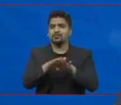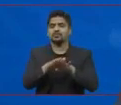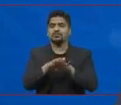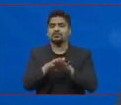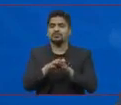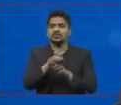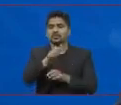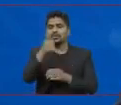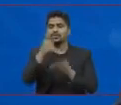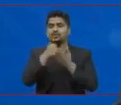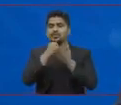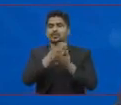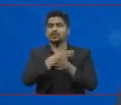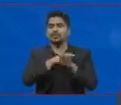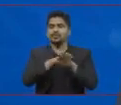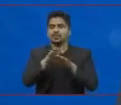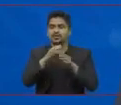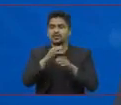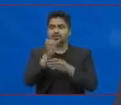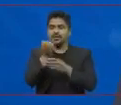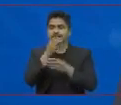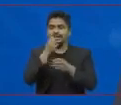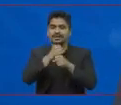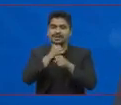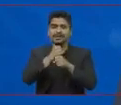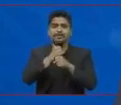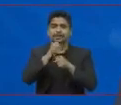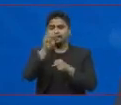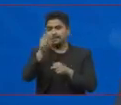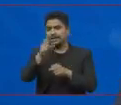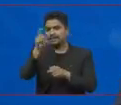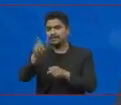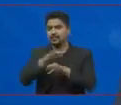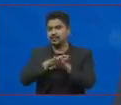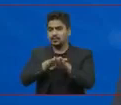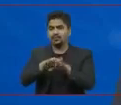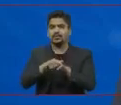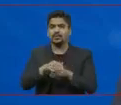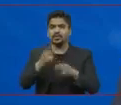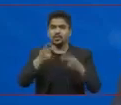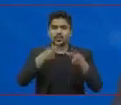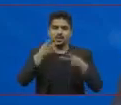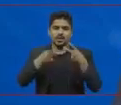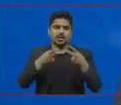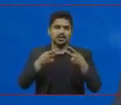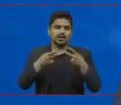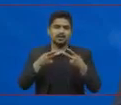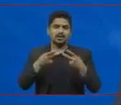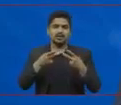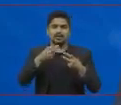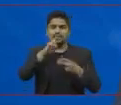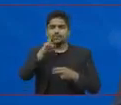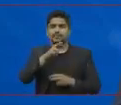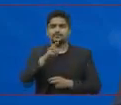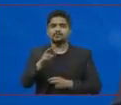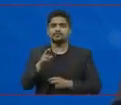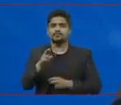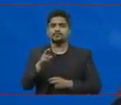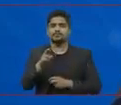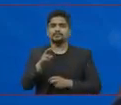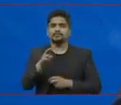अन्य सहयोगीहरू, अत्यावश्यक सेवामा कार्यरत व्यक्तिहरू, होटेल र